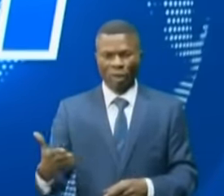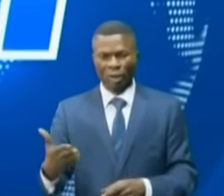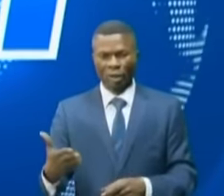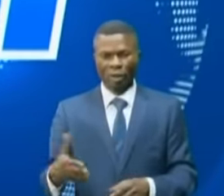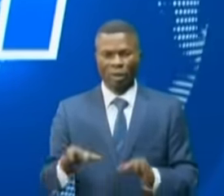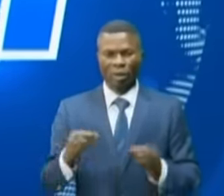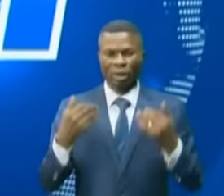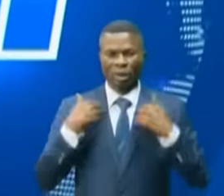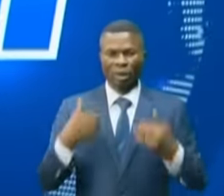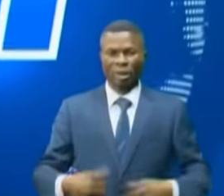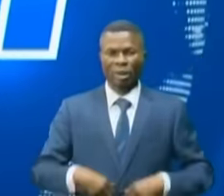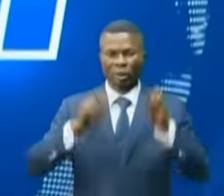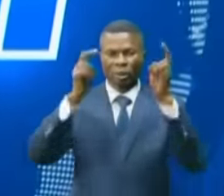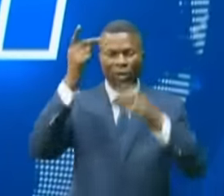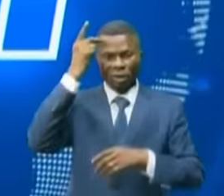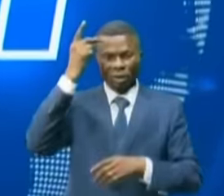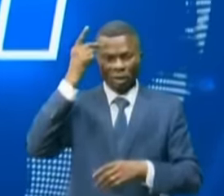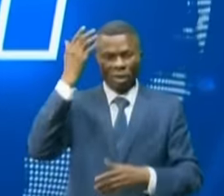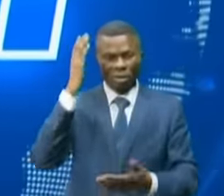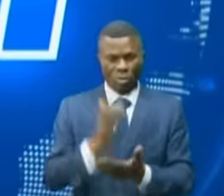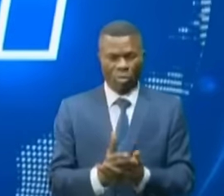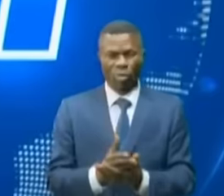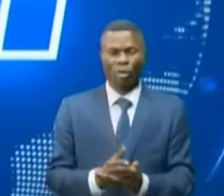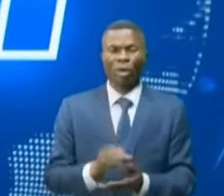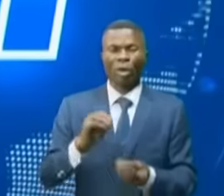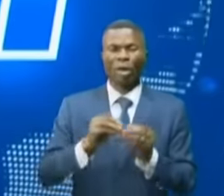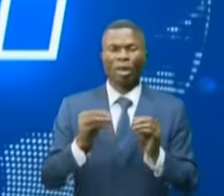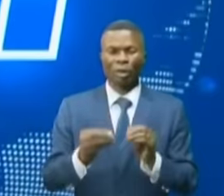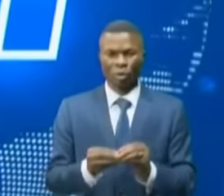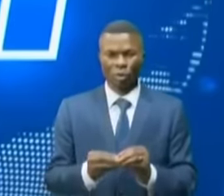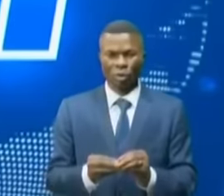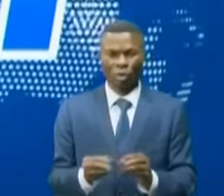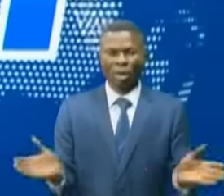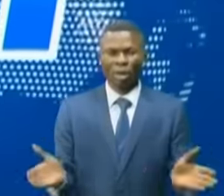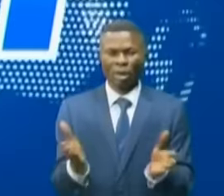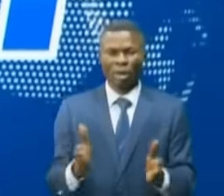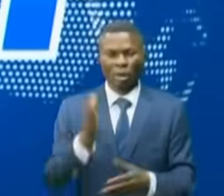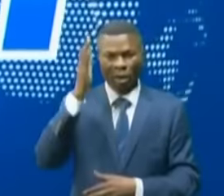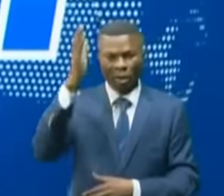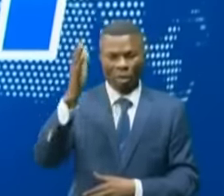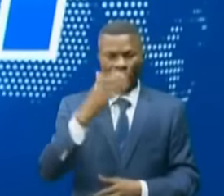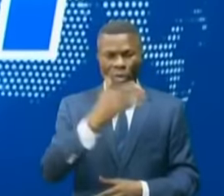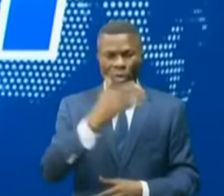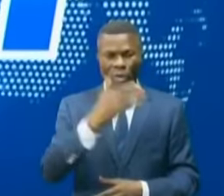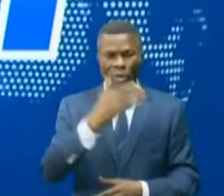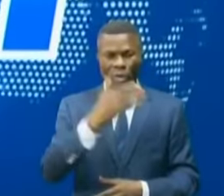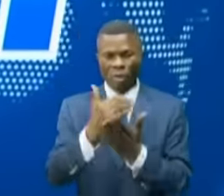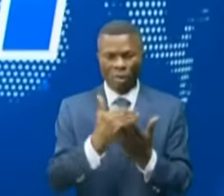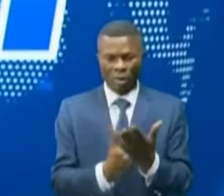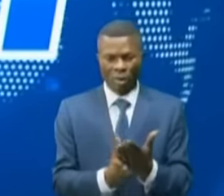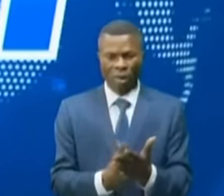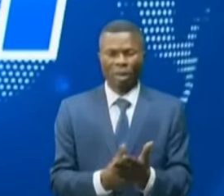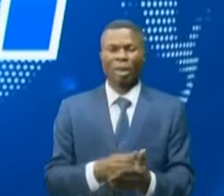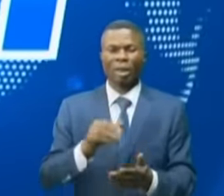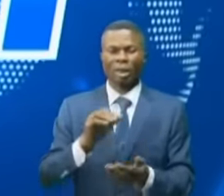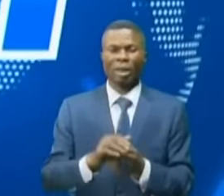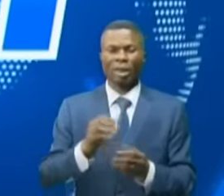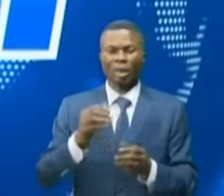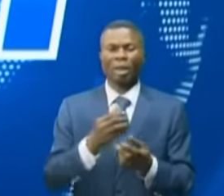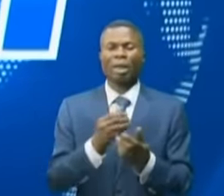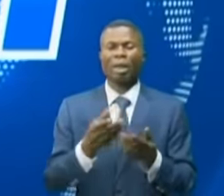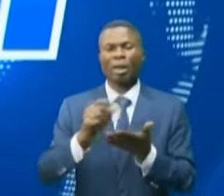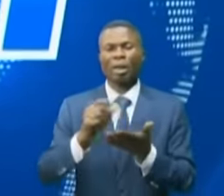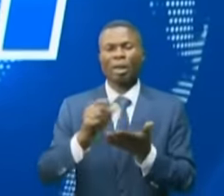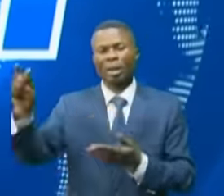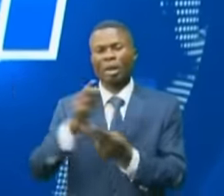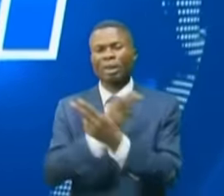de la santé de Kinshasa pour maîtriser des effectifs, encadrer le prochain recrutement et assurer une bonne retraite de